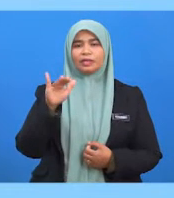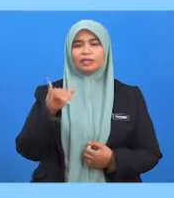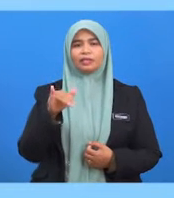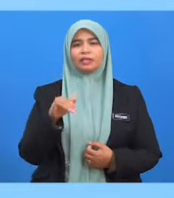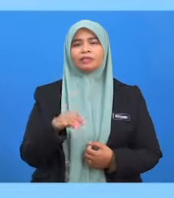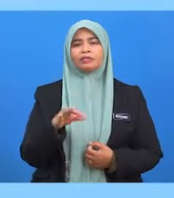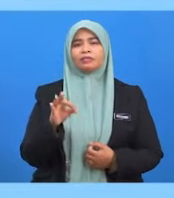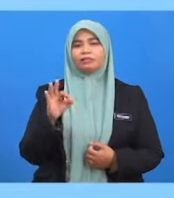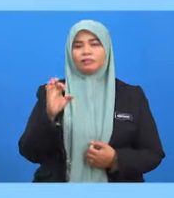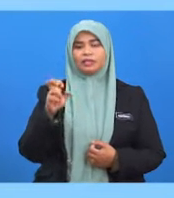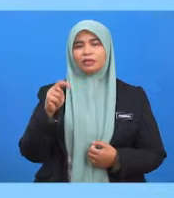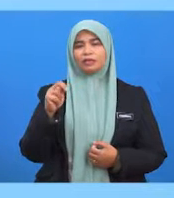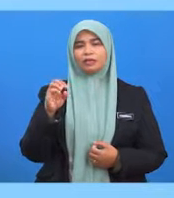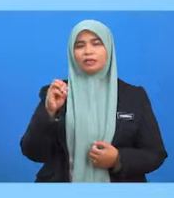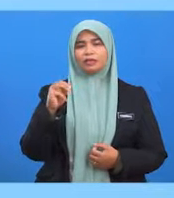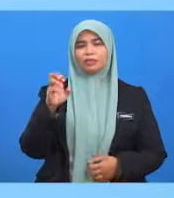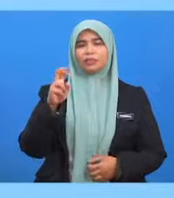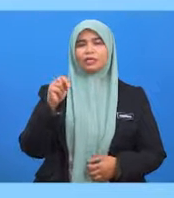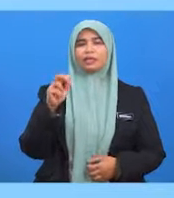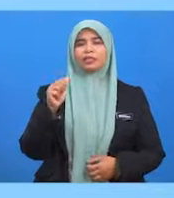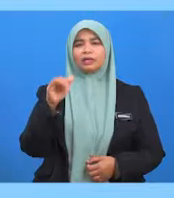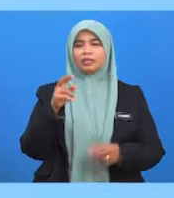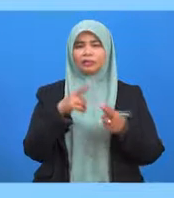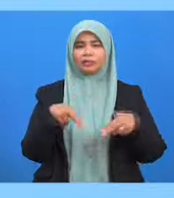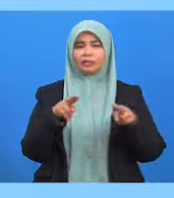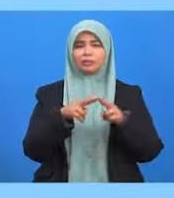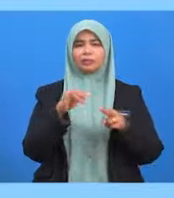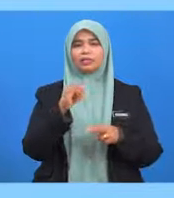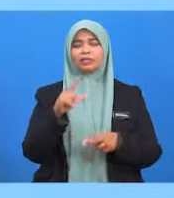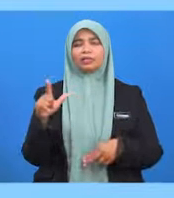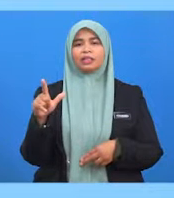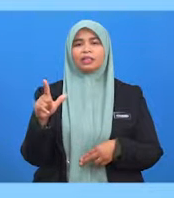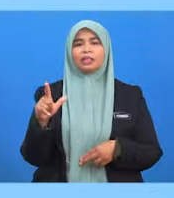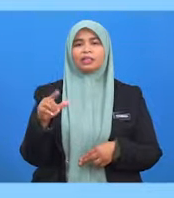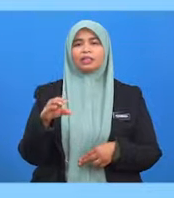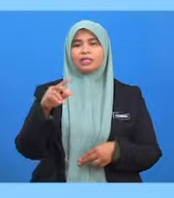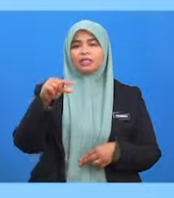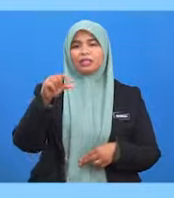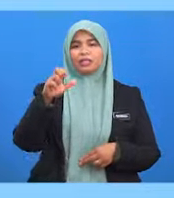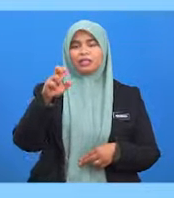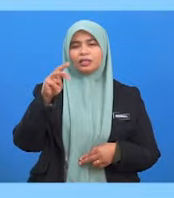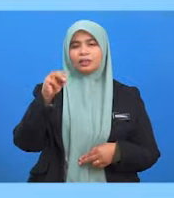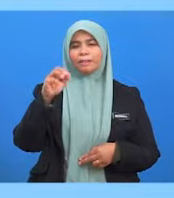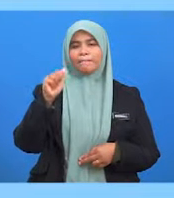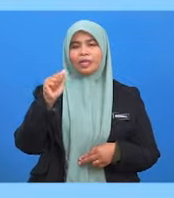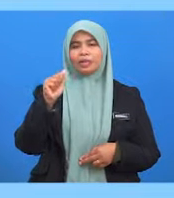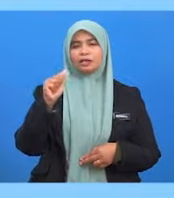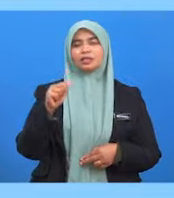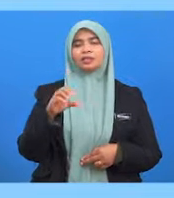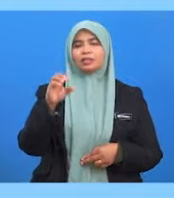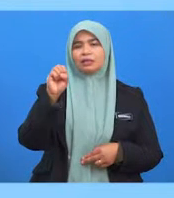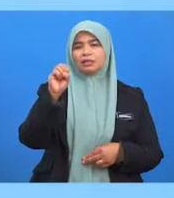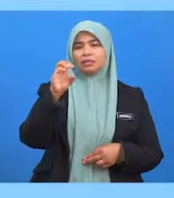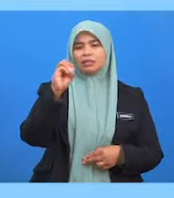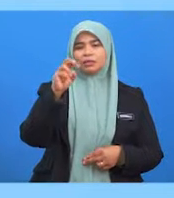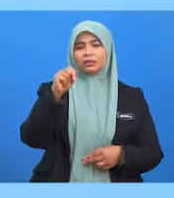Ya, fenomena pantulan bunyi yang utama adalah fenomena gema,